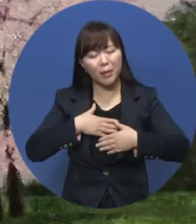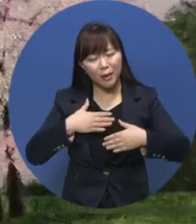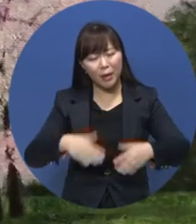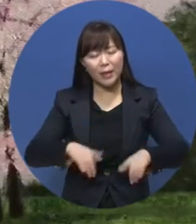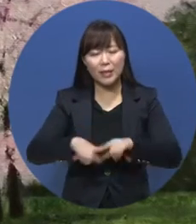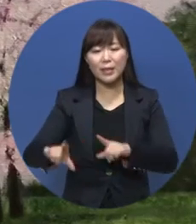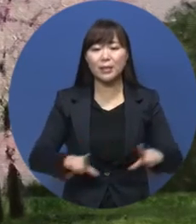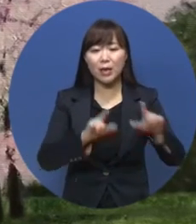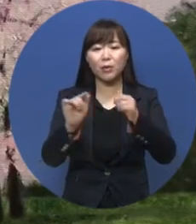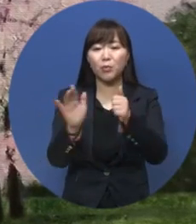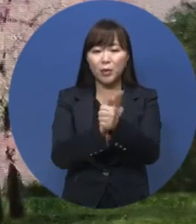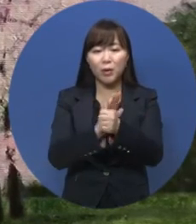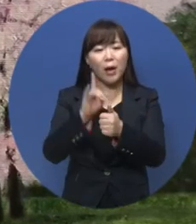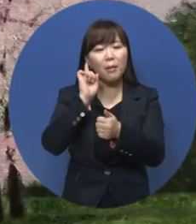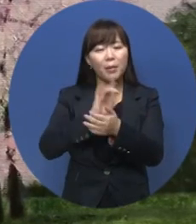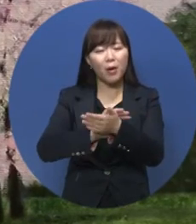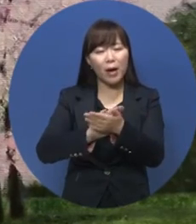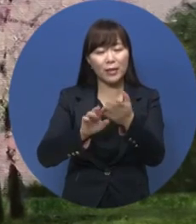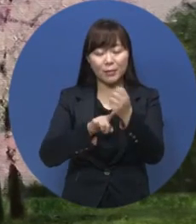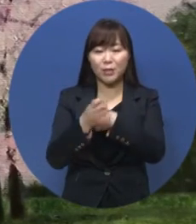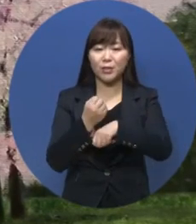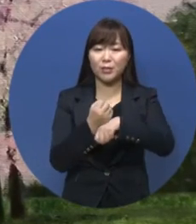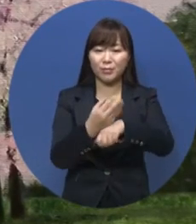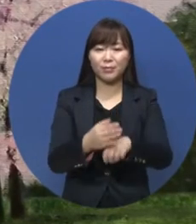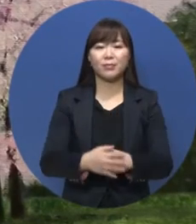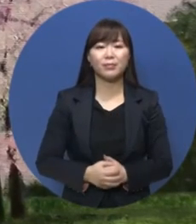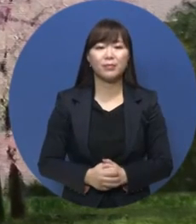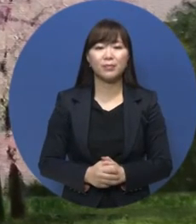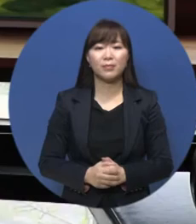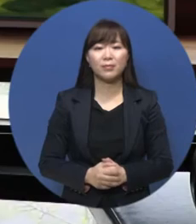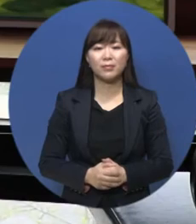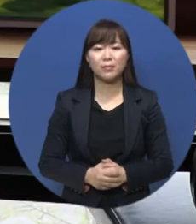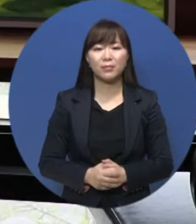일상의 위로와 평화의 메시지를 전해주고 있습니다.